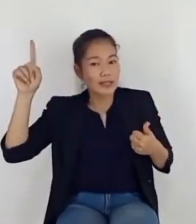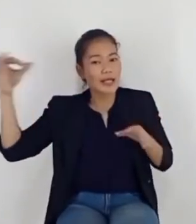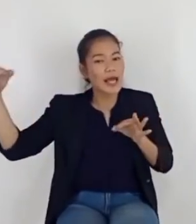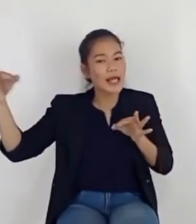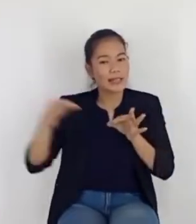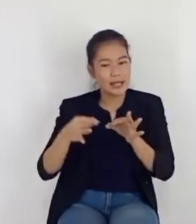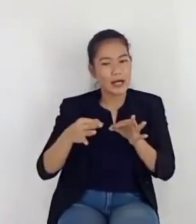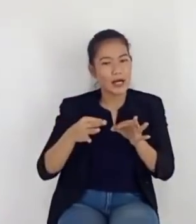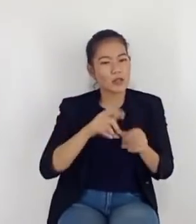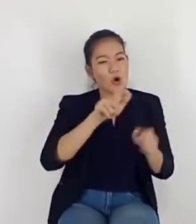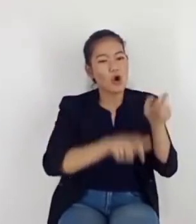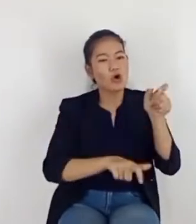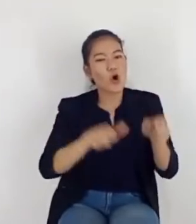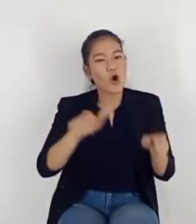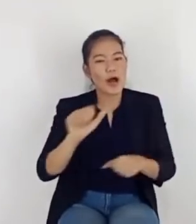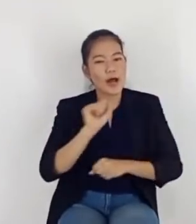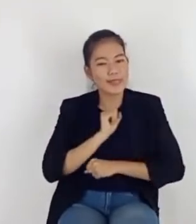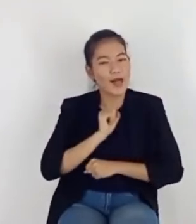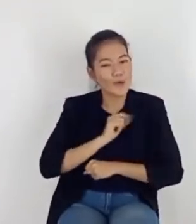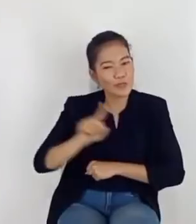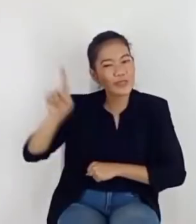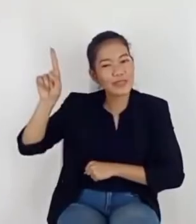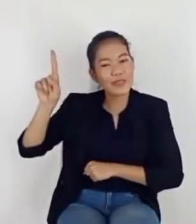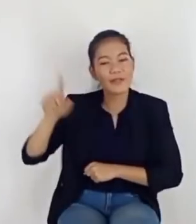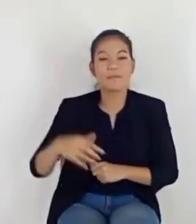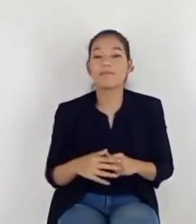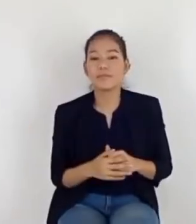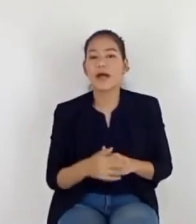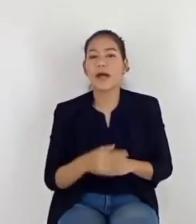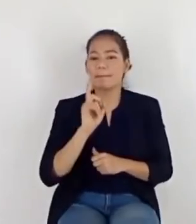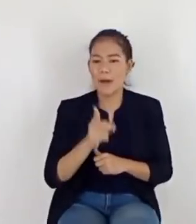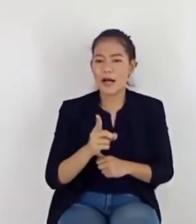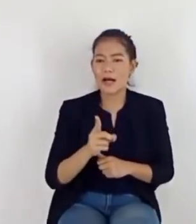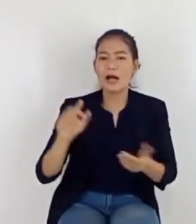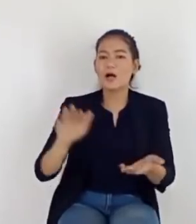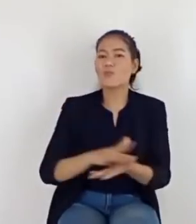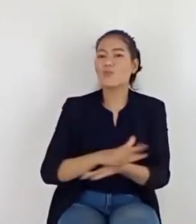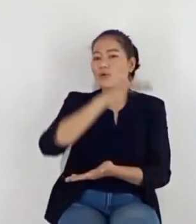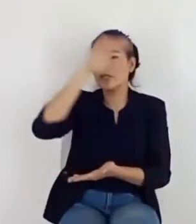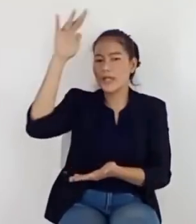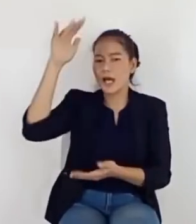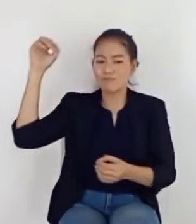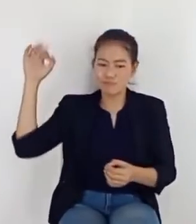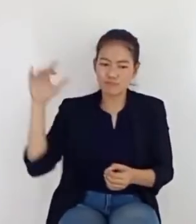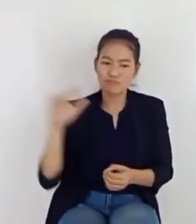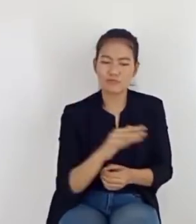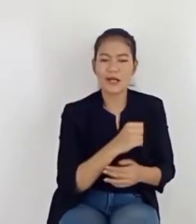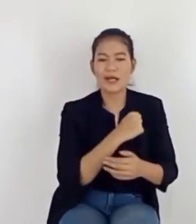pada orang-orang yang takut akan dia. Sehingga kemuliaan diam di negeri kita.